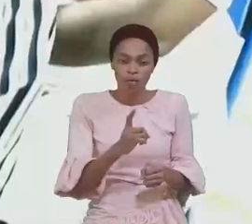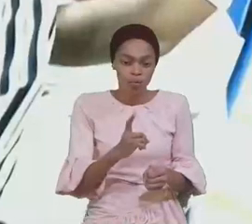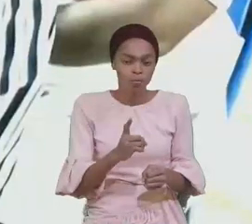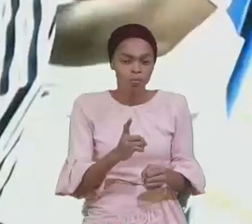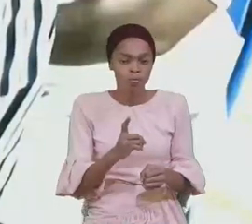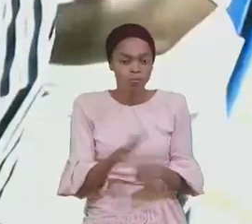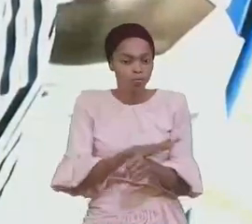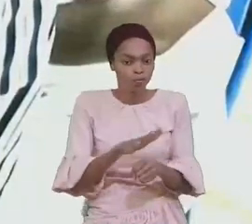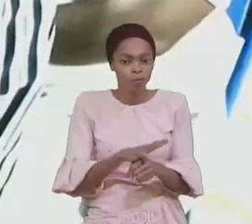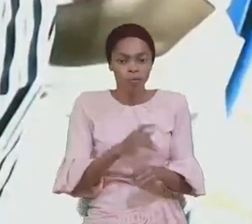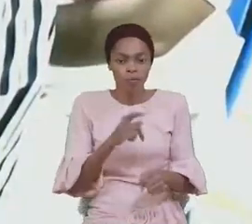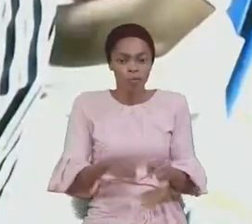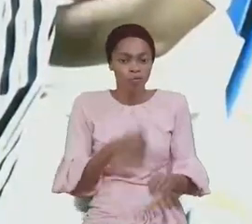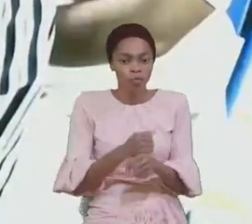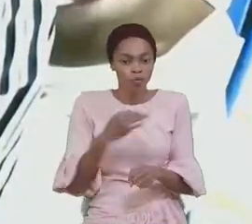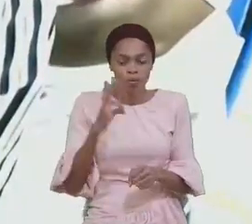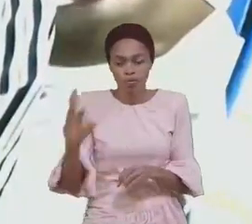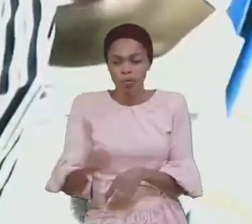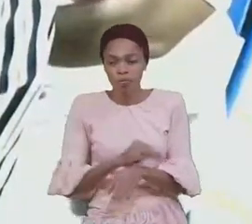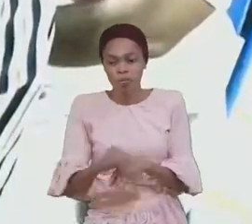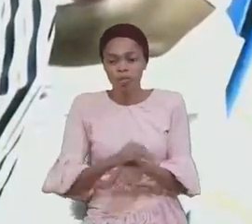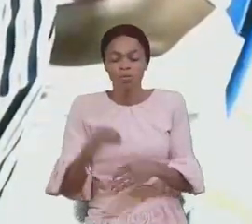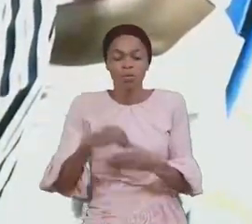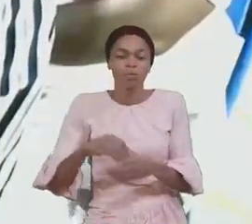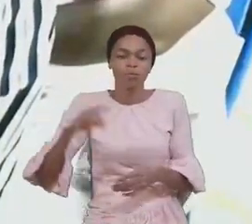ton ministère. Nous allons au